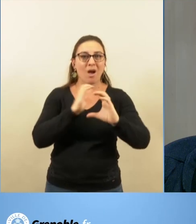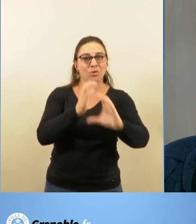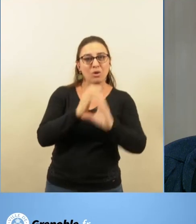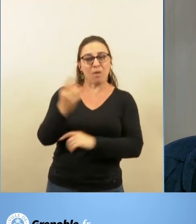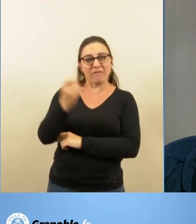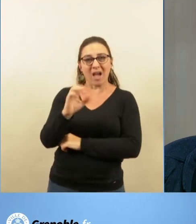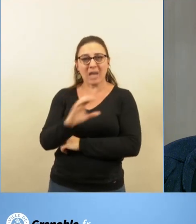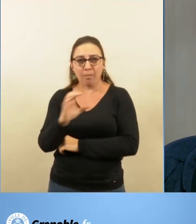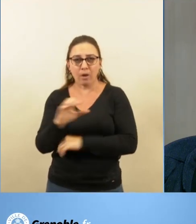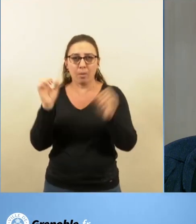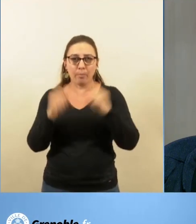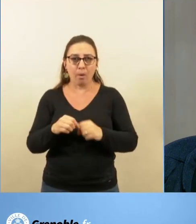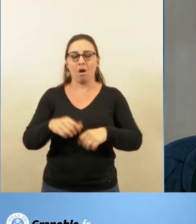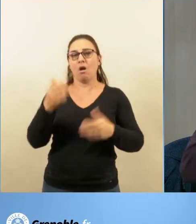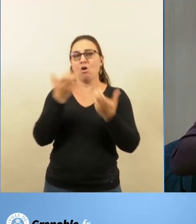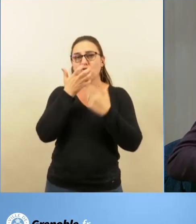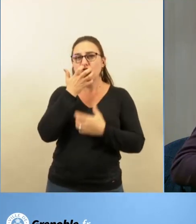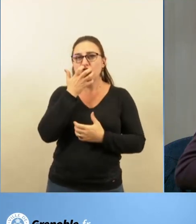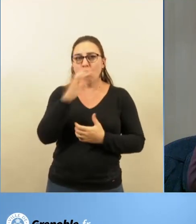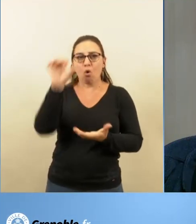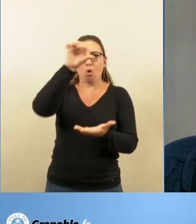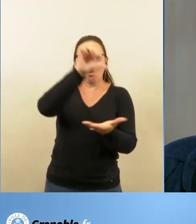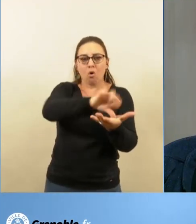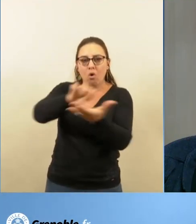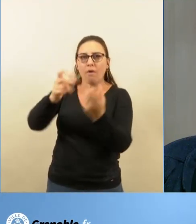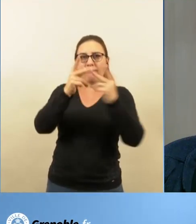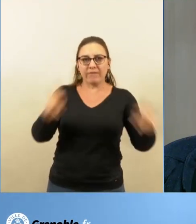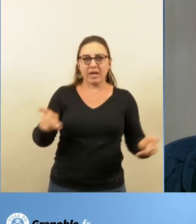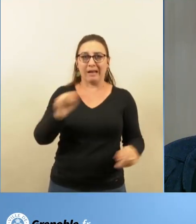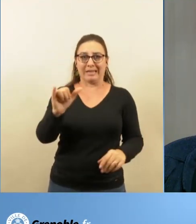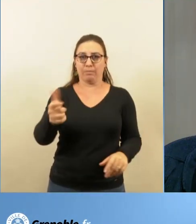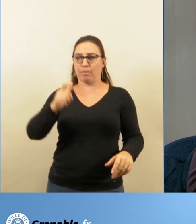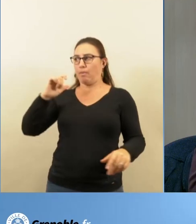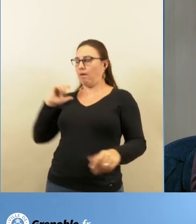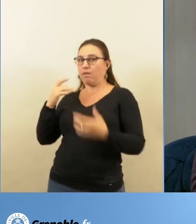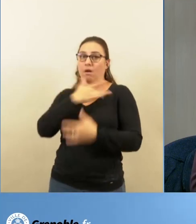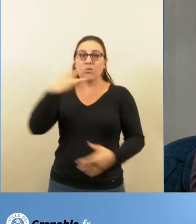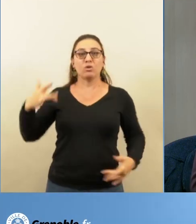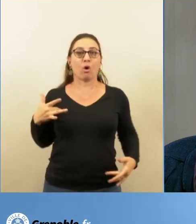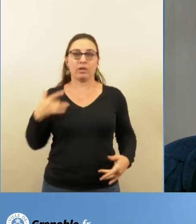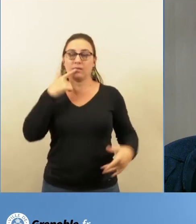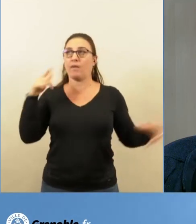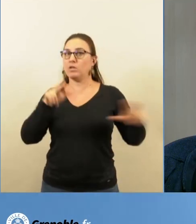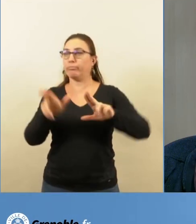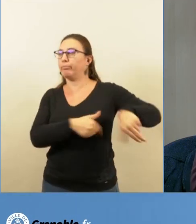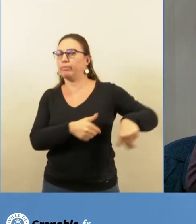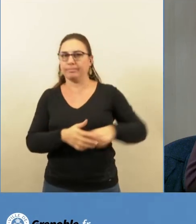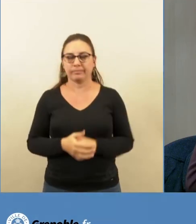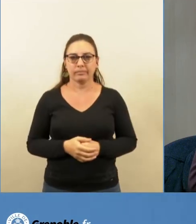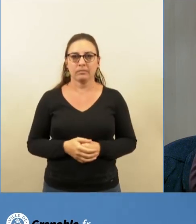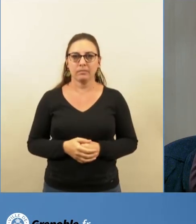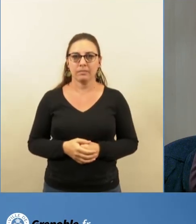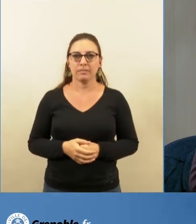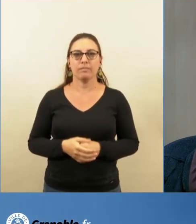aussi directement des phénomènes d'îlots de chaleur urbain et nous retrouvons à nouveau en bout de course la santé des habitants et des habitants voilà donc